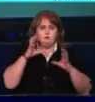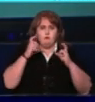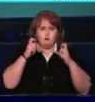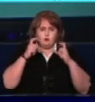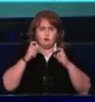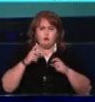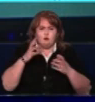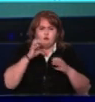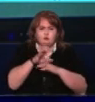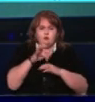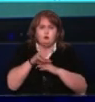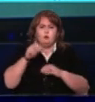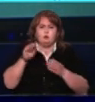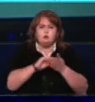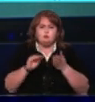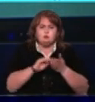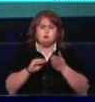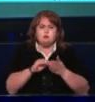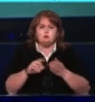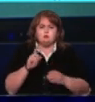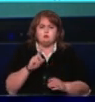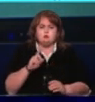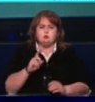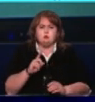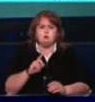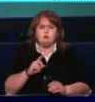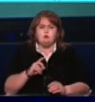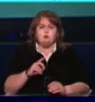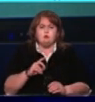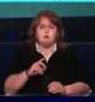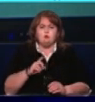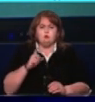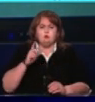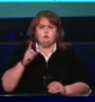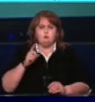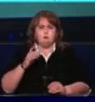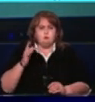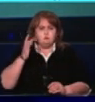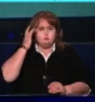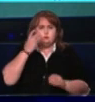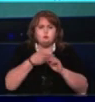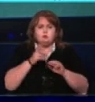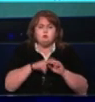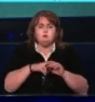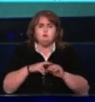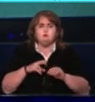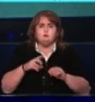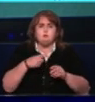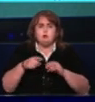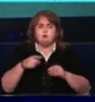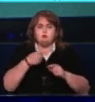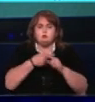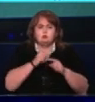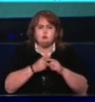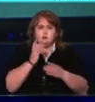он пришел к выводу и написал, что не только опыты ошеломили его, результаты опыта, не только между частицами